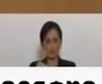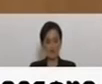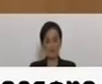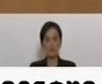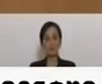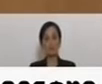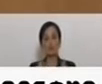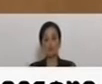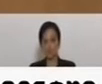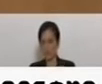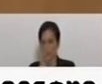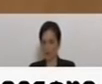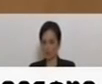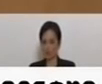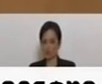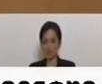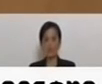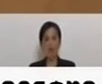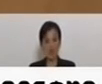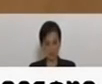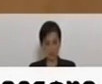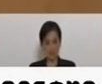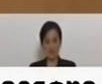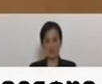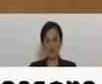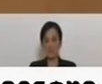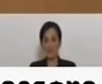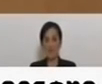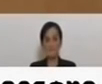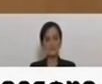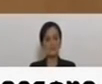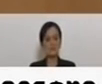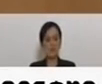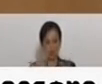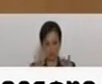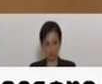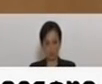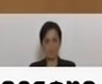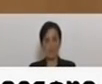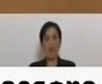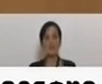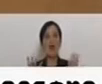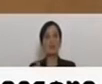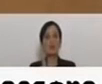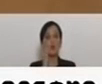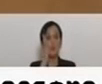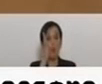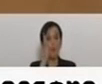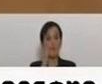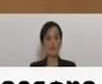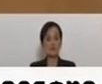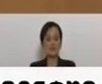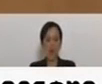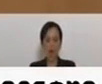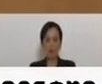უდიდესი პასუხისმგებლობა, რაც ჩვენი ქვეყნისა და მისი კეთილდღეობისა და ნათელი მომავლისთვის დაღუპული